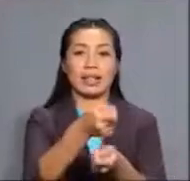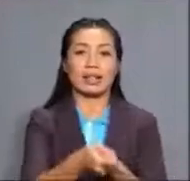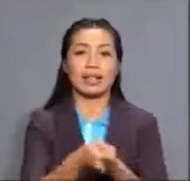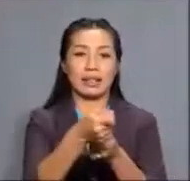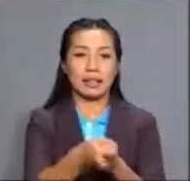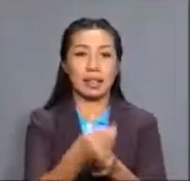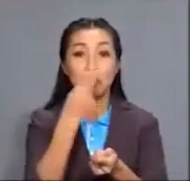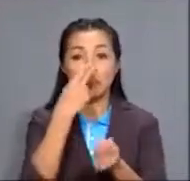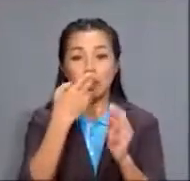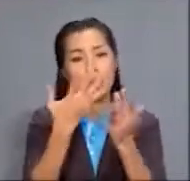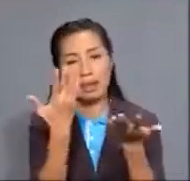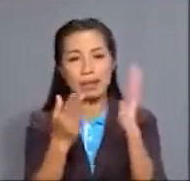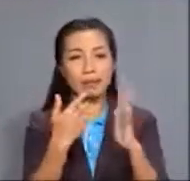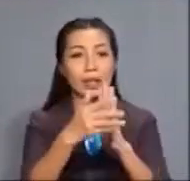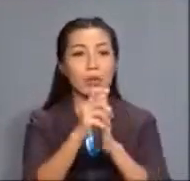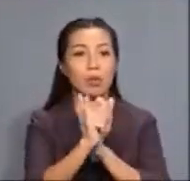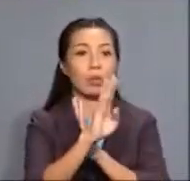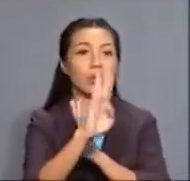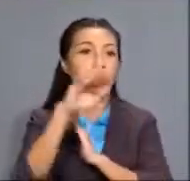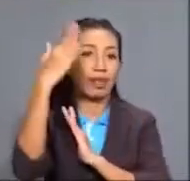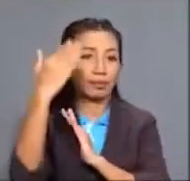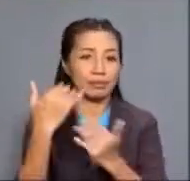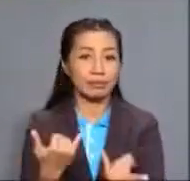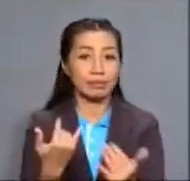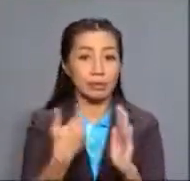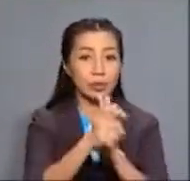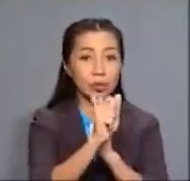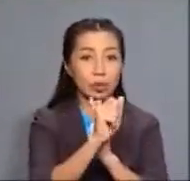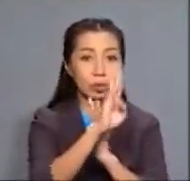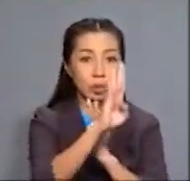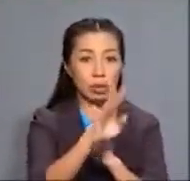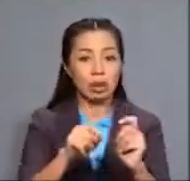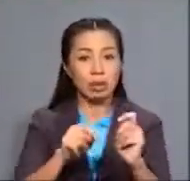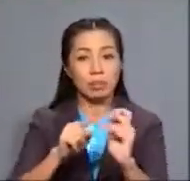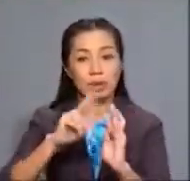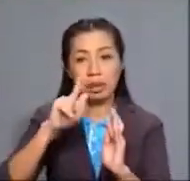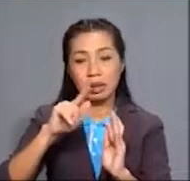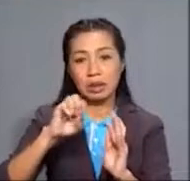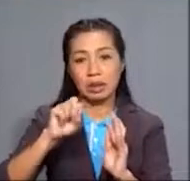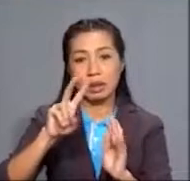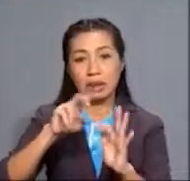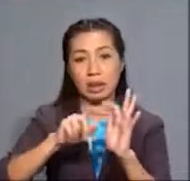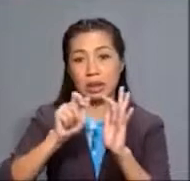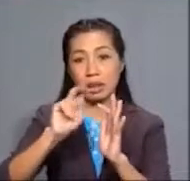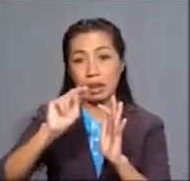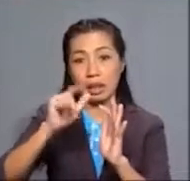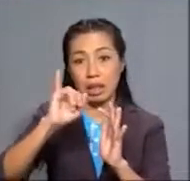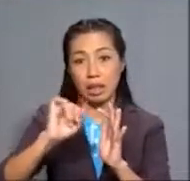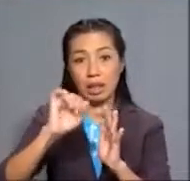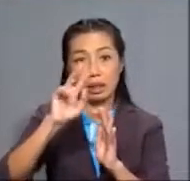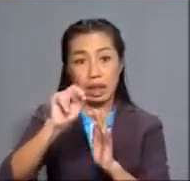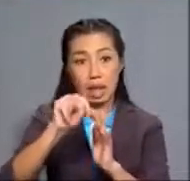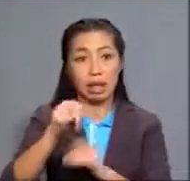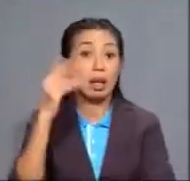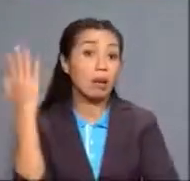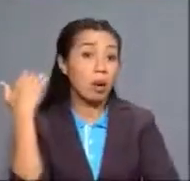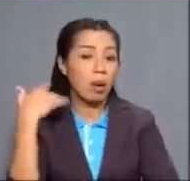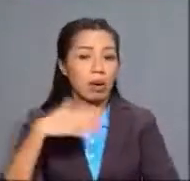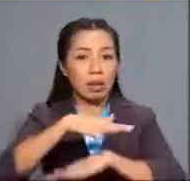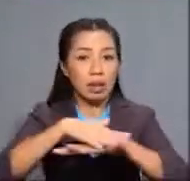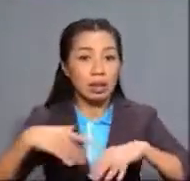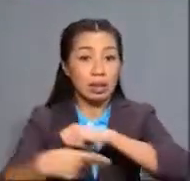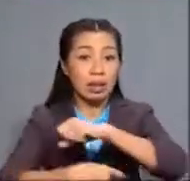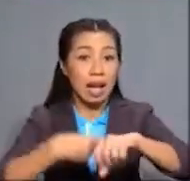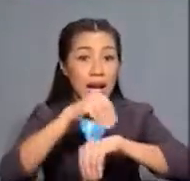ไปที่อุบลก่อนดีกว่านะคะเราไปที่อำเภอเขื่องในนะคะโอ้แต่ก่อนเนี่ยนะคะเราก็ทำไร่ทำนากันเน